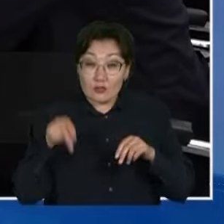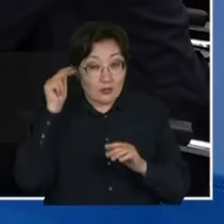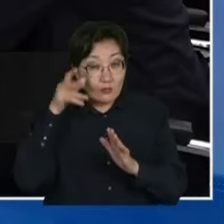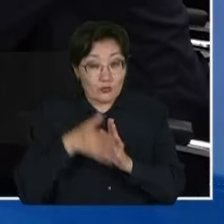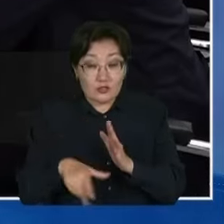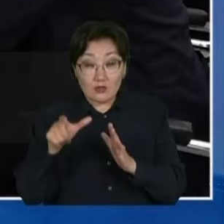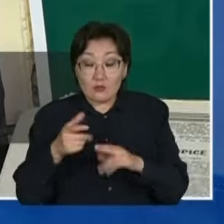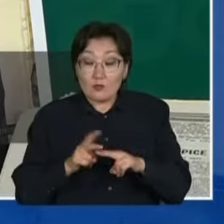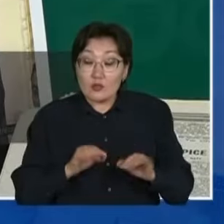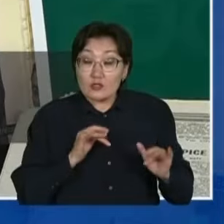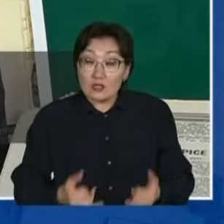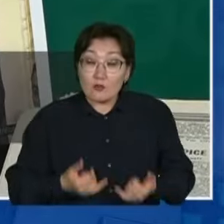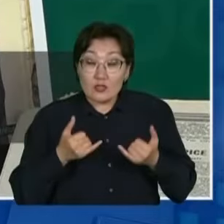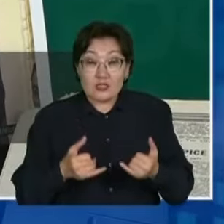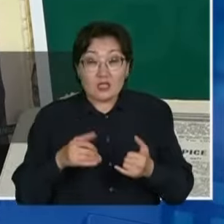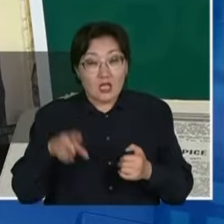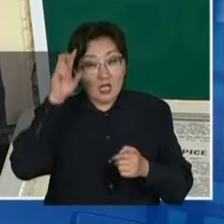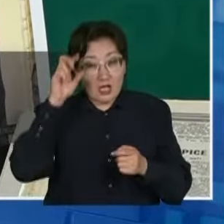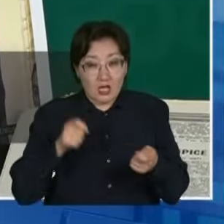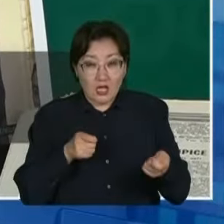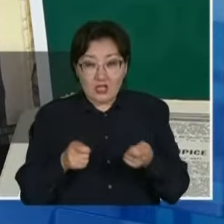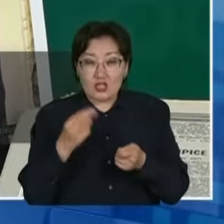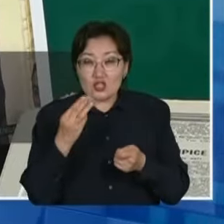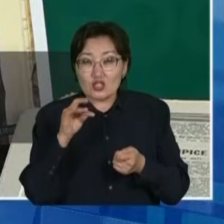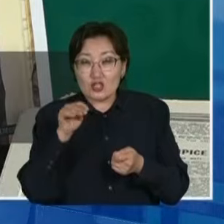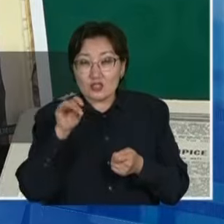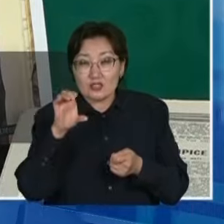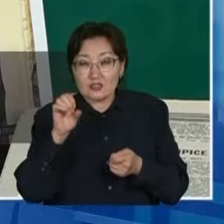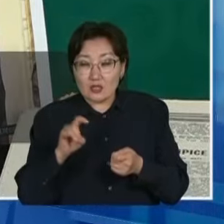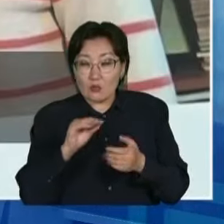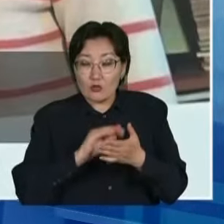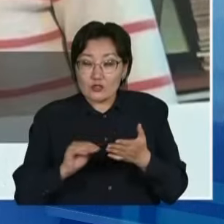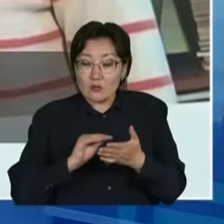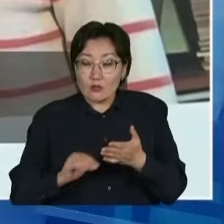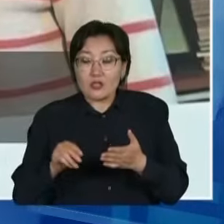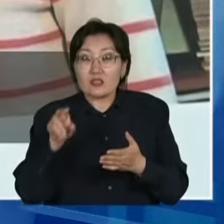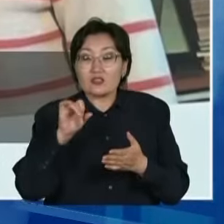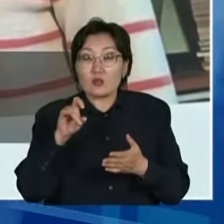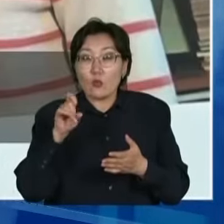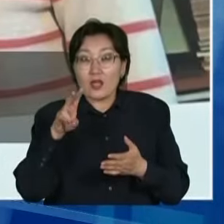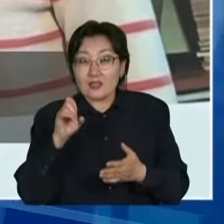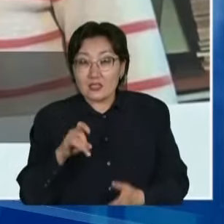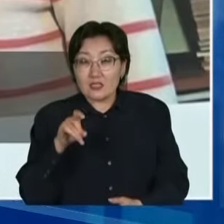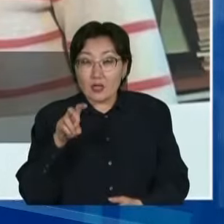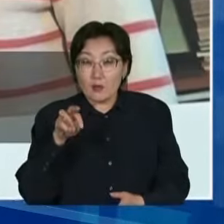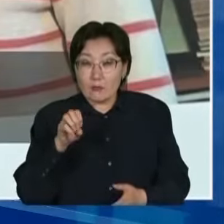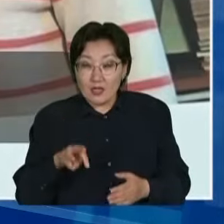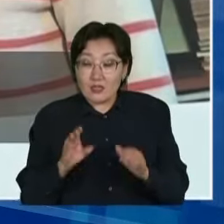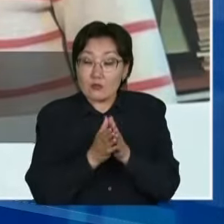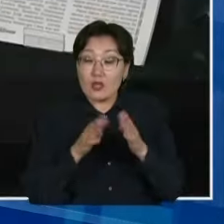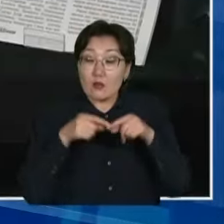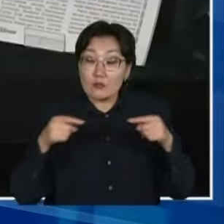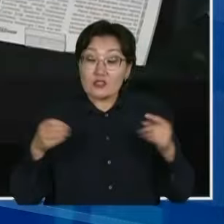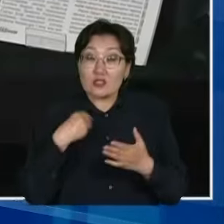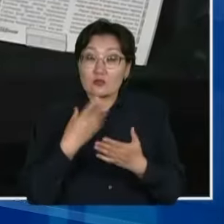ғұмырын осы іске арнап, хандар шежіресі қолжазбасы, Қожа Ахмет Яссауидің Диуани Хикмет кітабын және тағы да басқа құнды